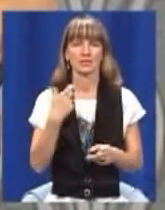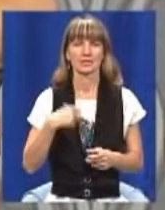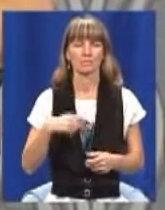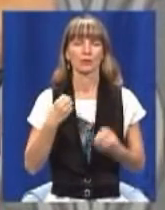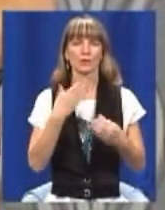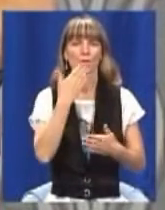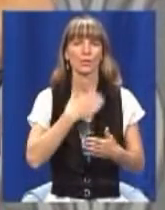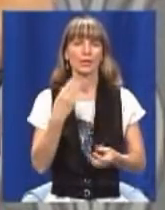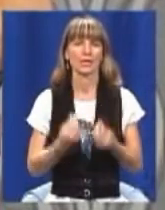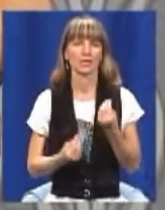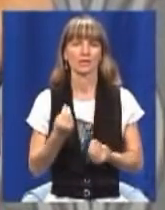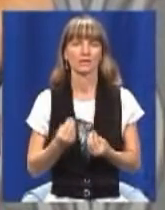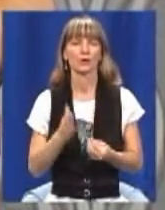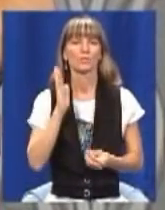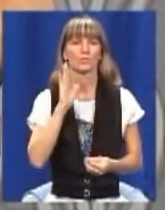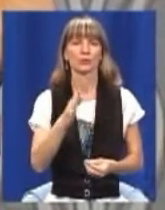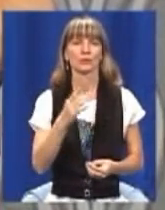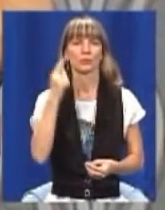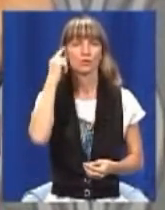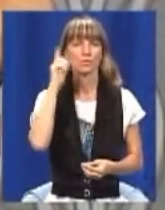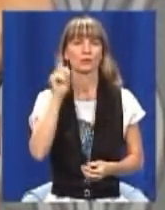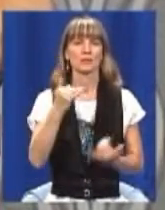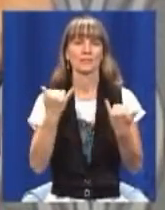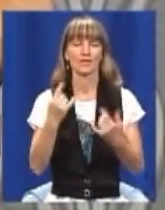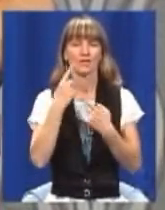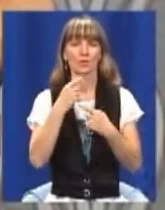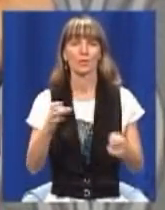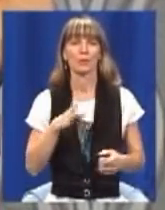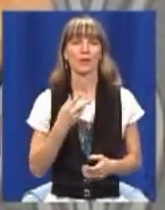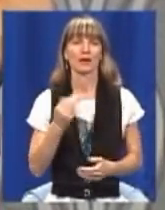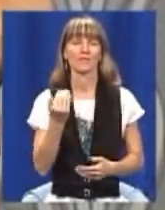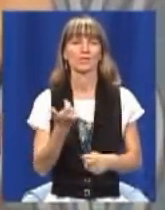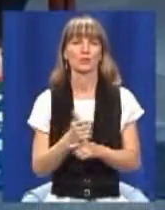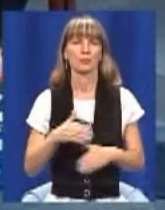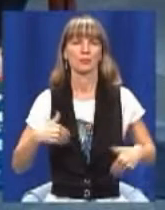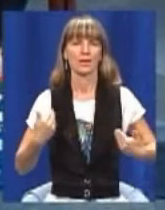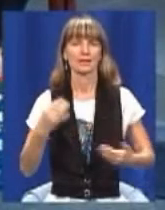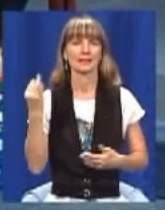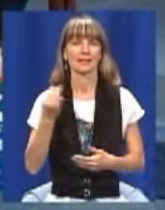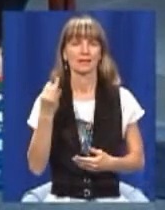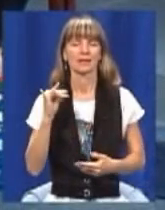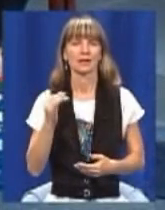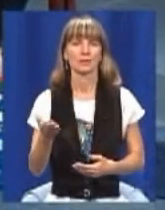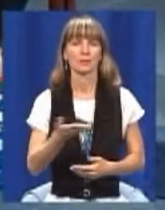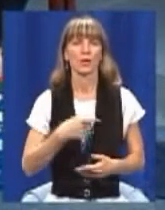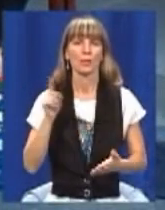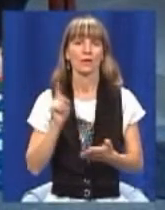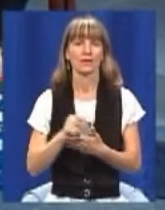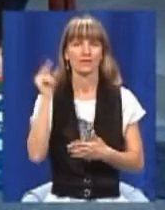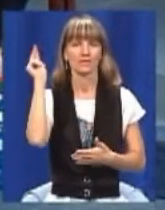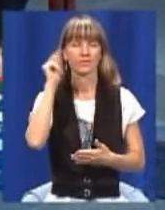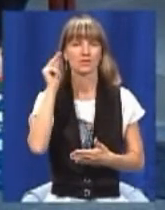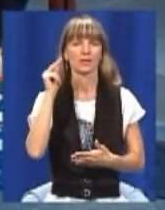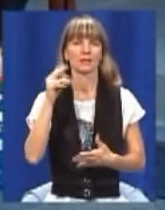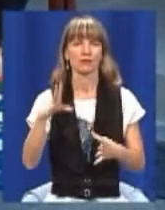просто гратися. Ну, будемо сподіватися, що сьогоднішня інформація була для вас дуже корисною, дуже цікавою. І ви обов'язково вивчаєте